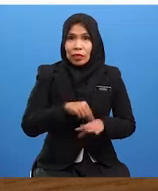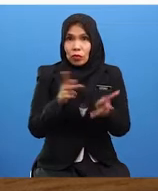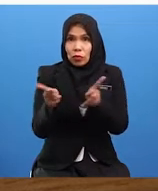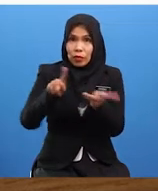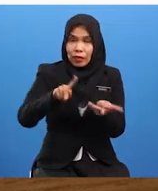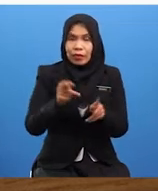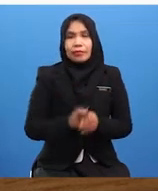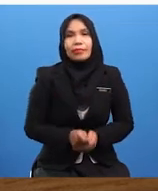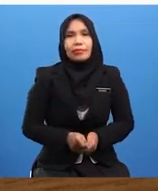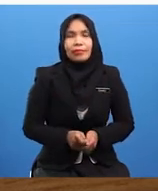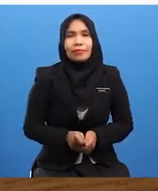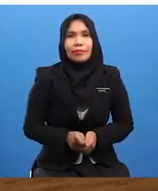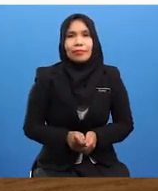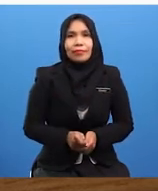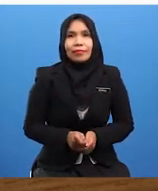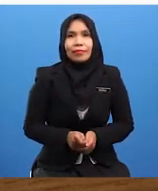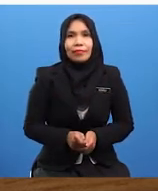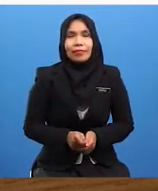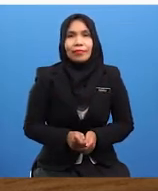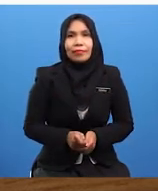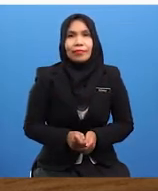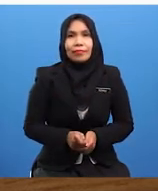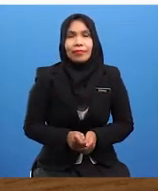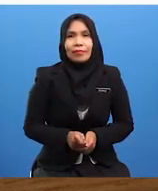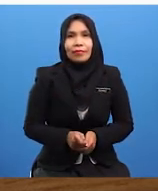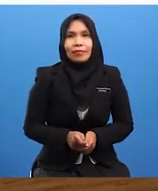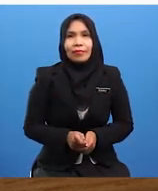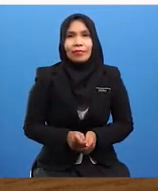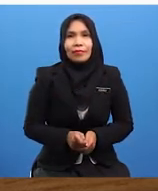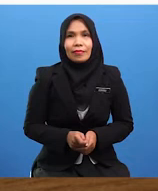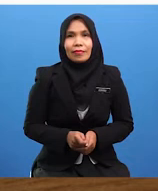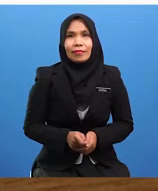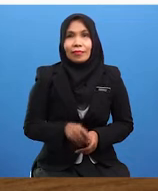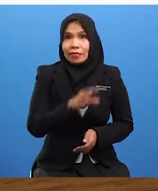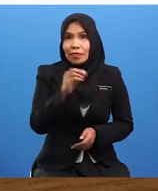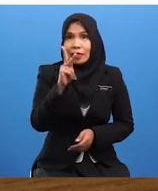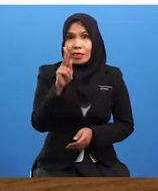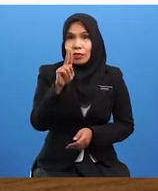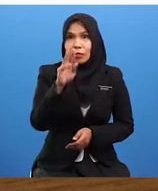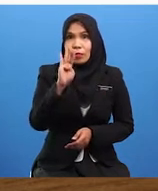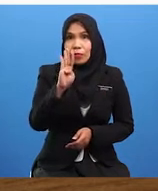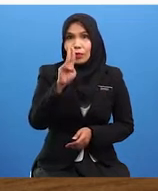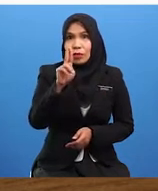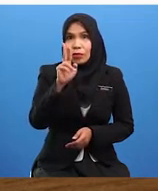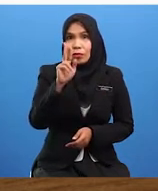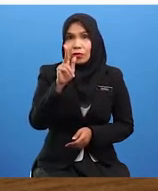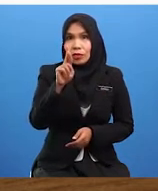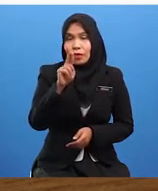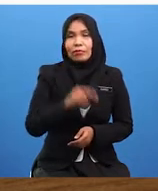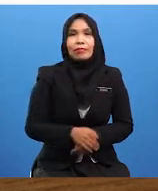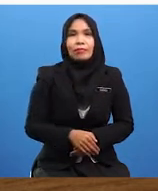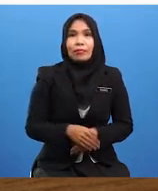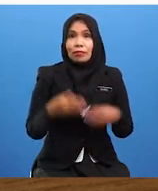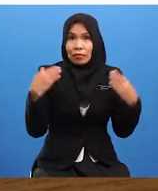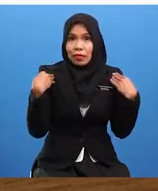kawasan sehinggalah kuburnya mengeluarkan sejenis tumbuhan yang sehingga